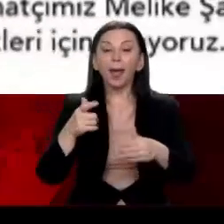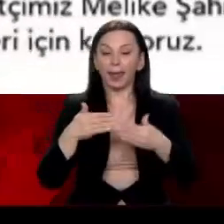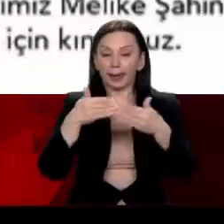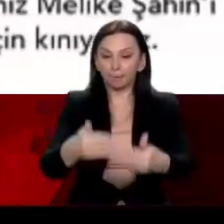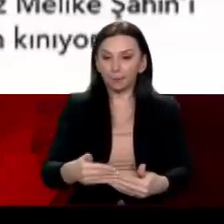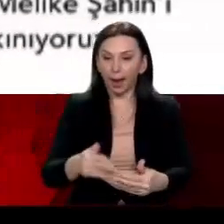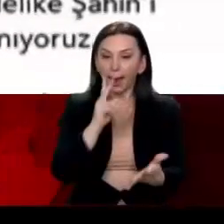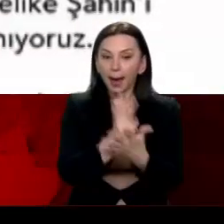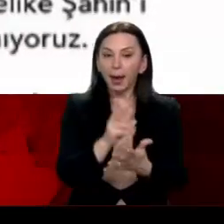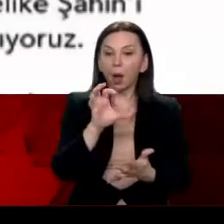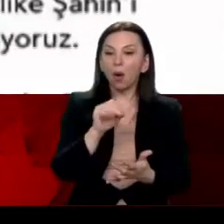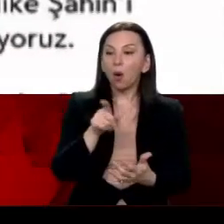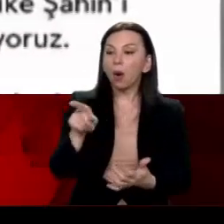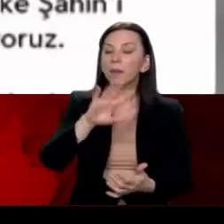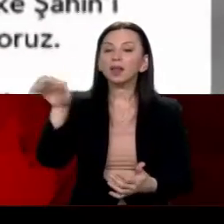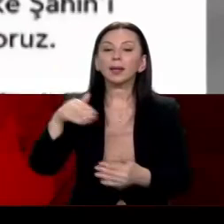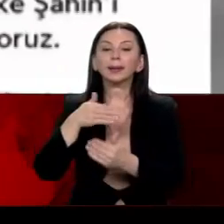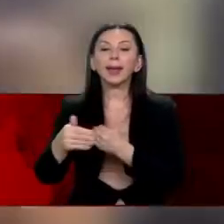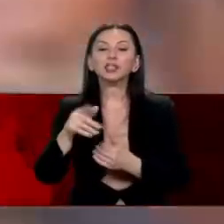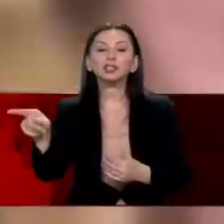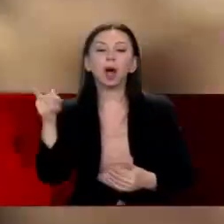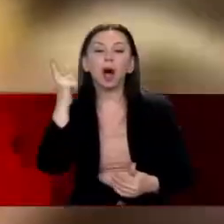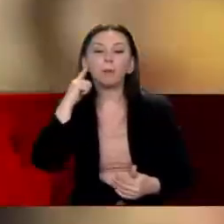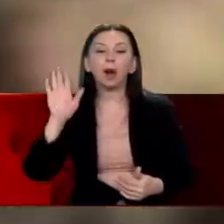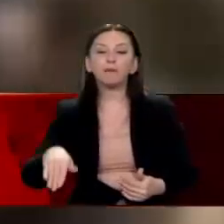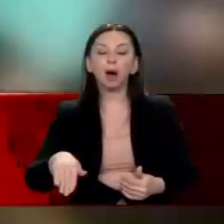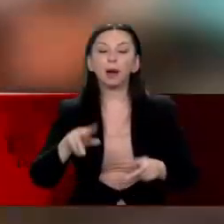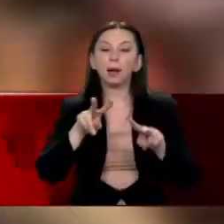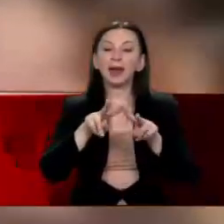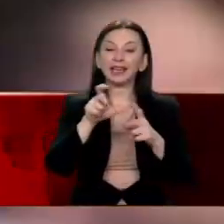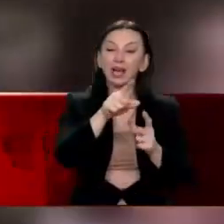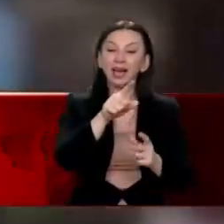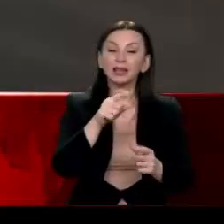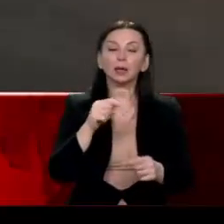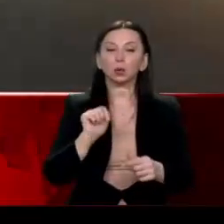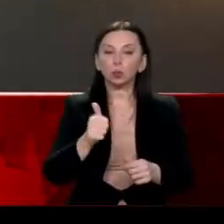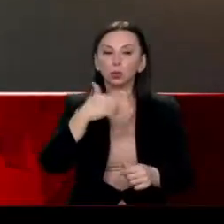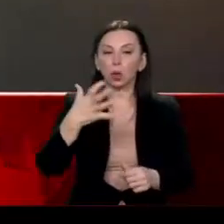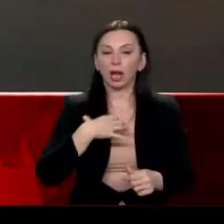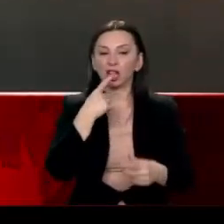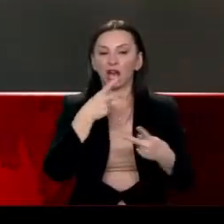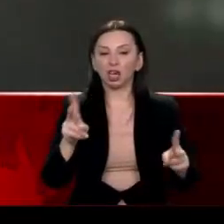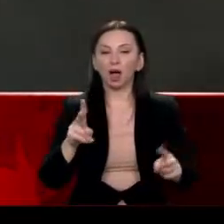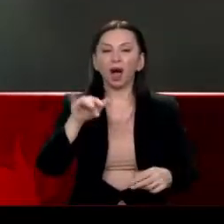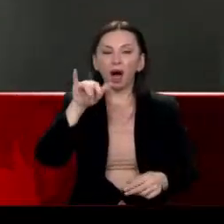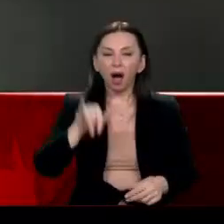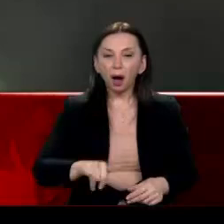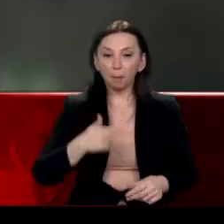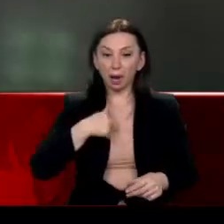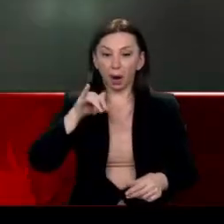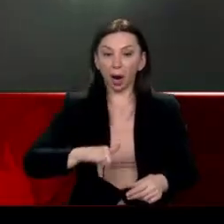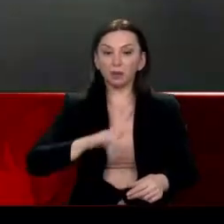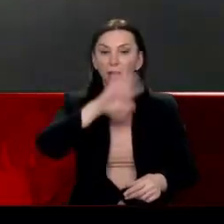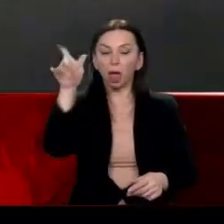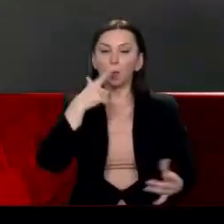kararının öğretmenlere geç açıklandığını duyurdu. Melike Şahin ise günler sonra konuştu. Hakkımda karalama kampanyası